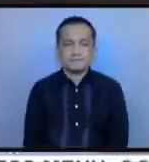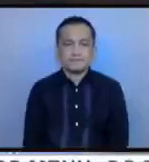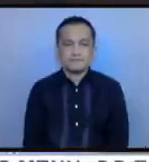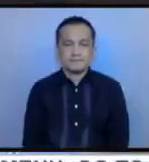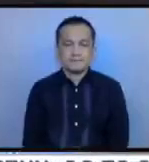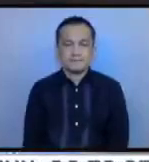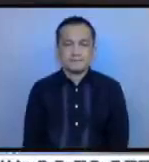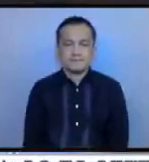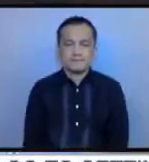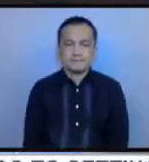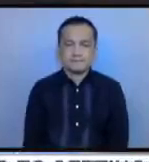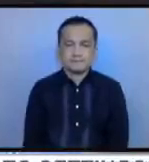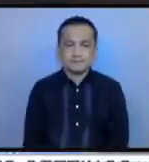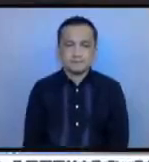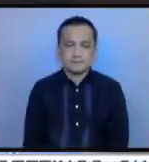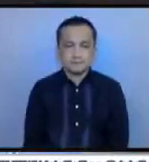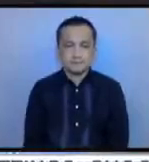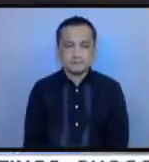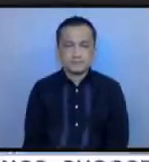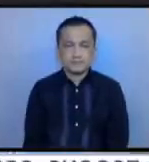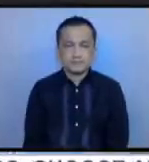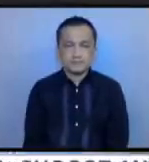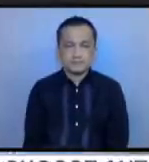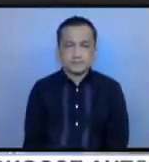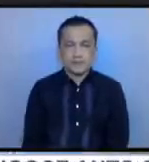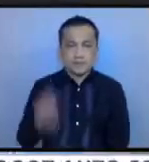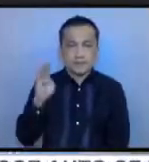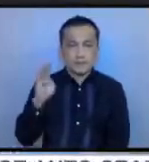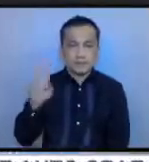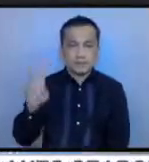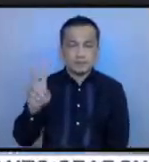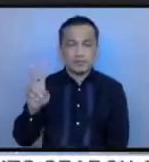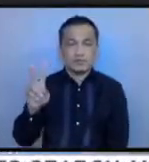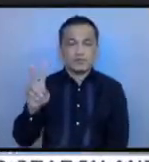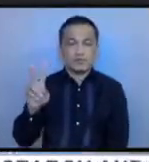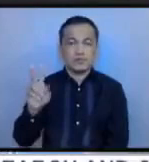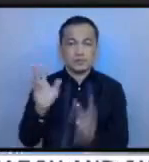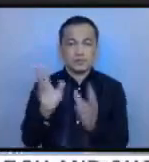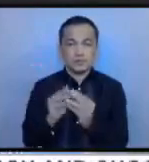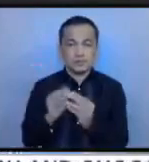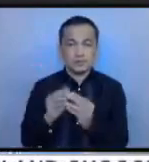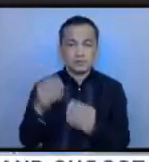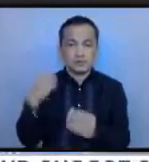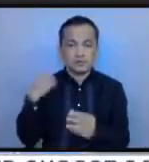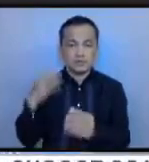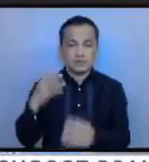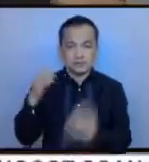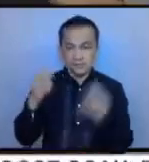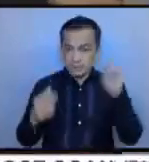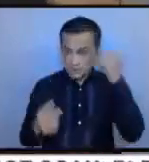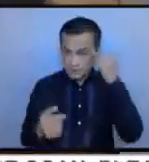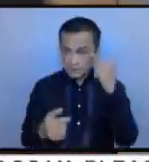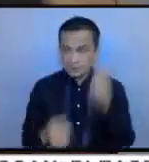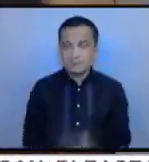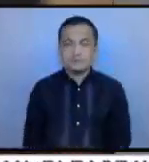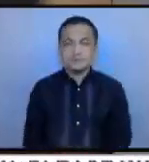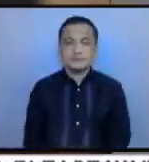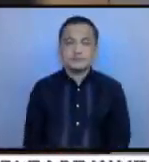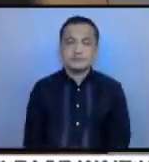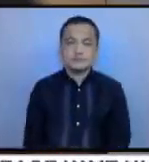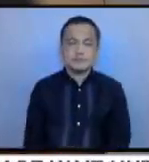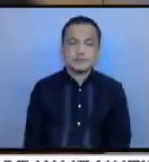Kung si Pangulong Ferdinand Marcos Jr. sa ilang opisyal ng pamahalaan, kabilang dyan si Trade